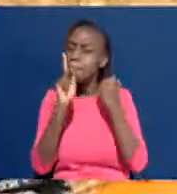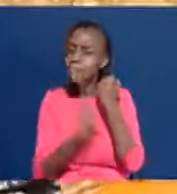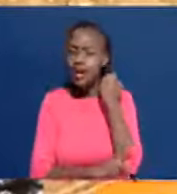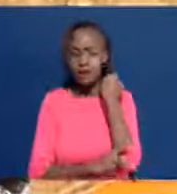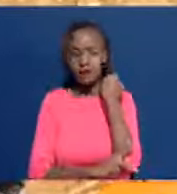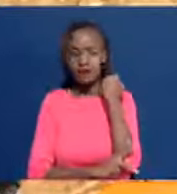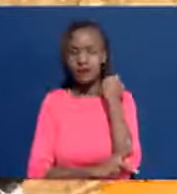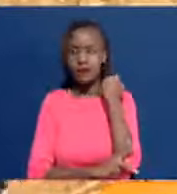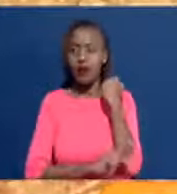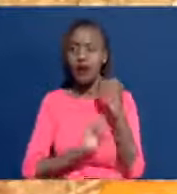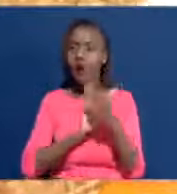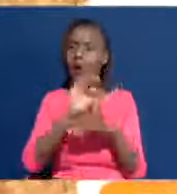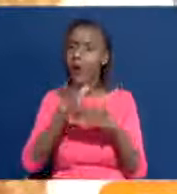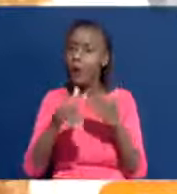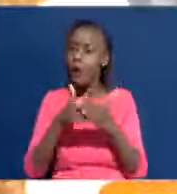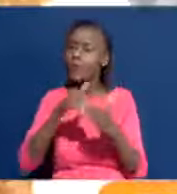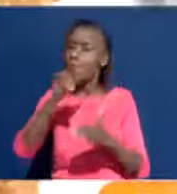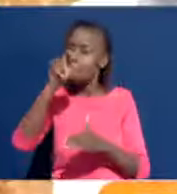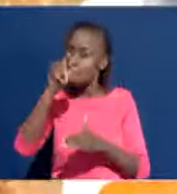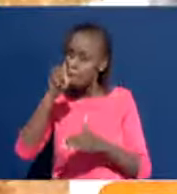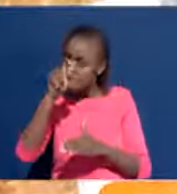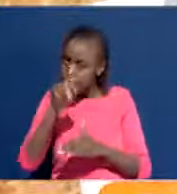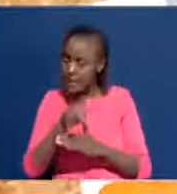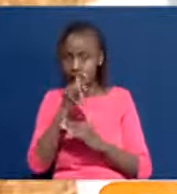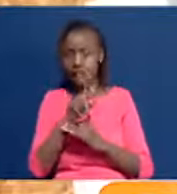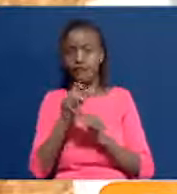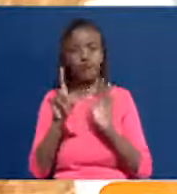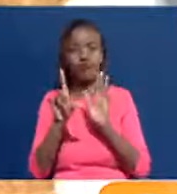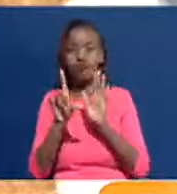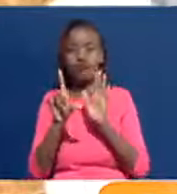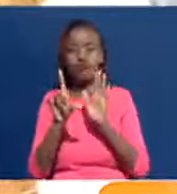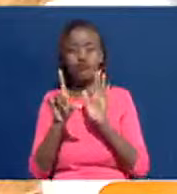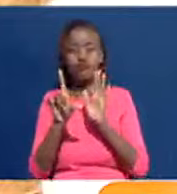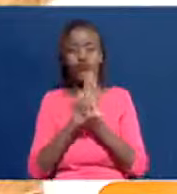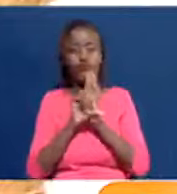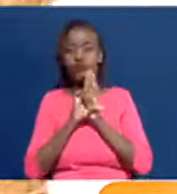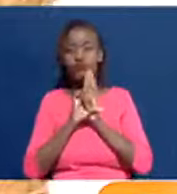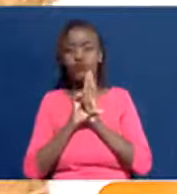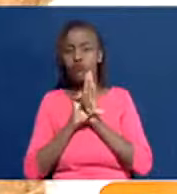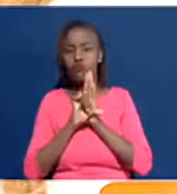they face the full force of the law. Sisi